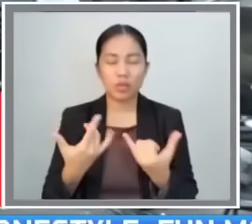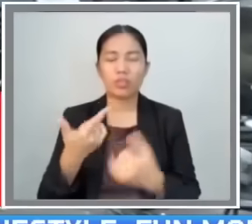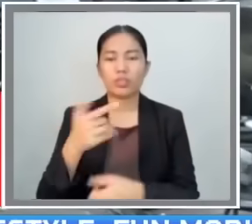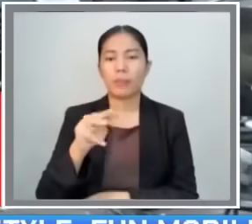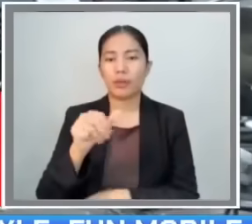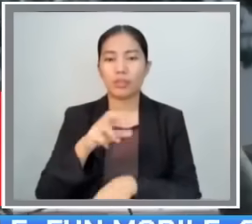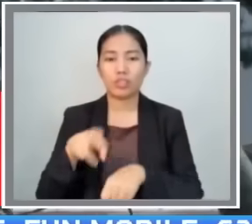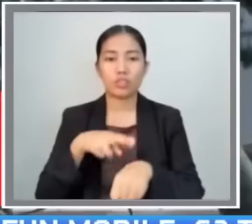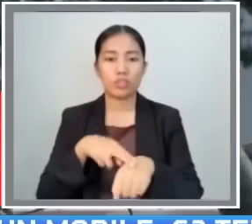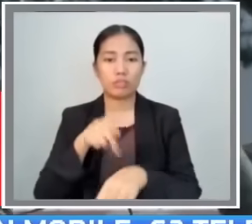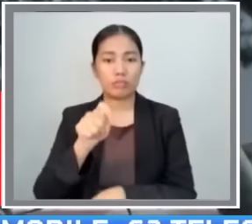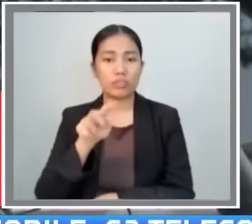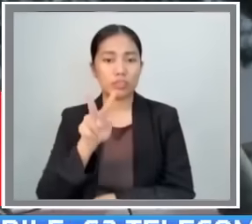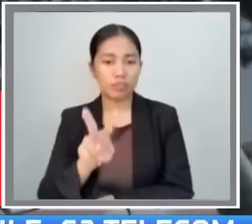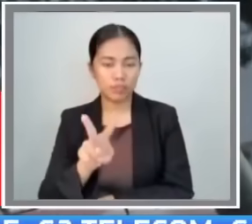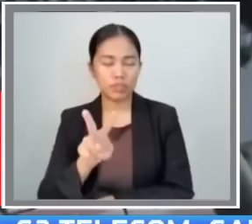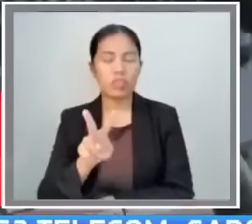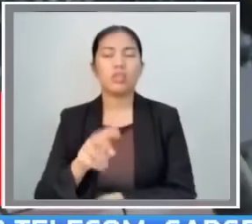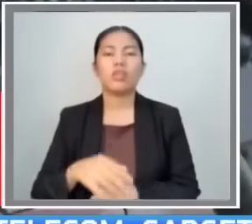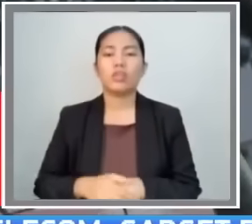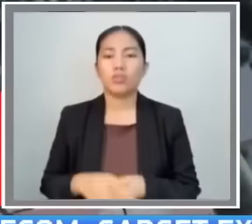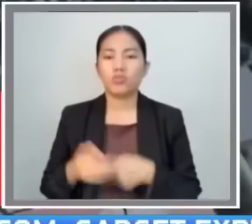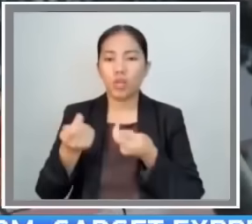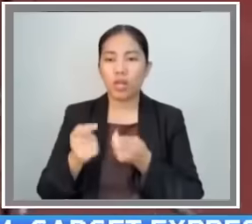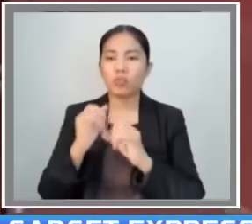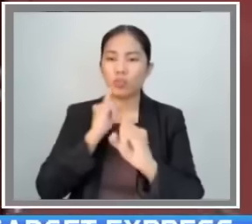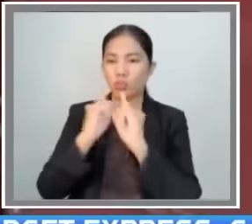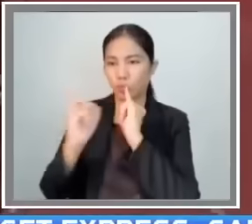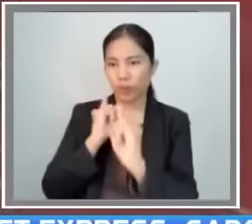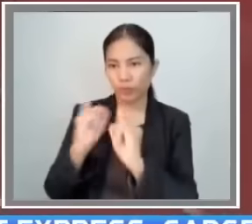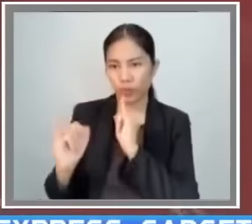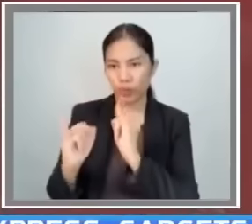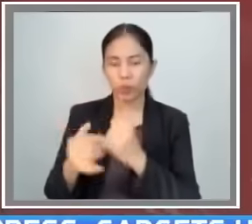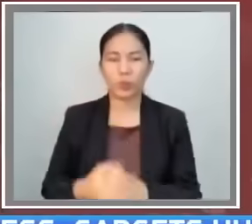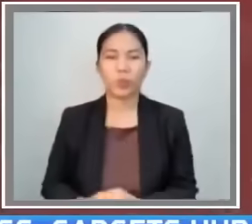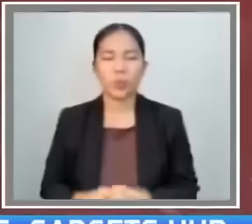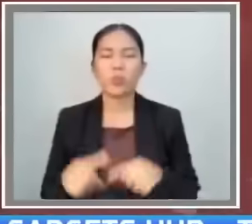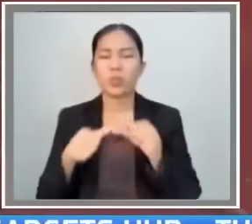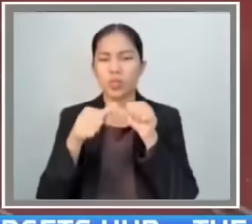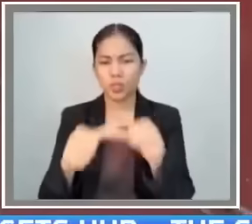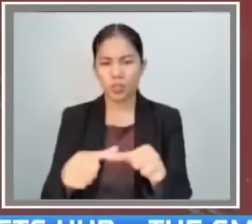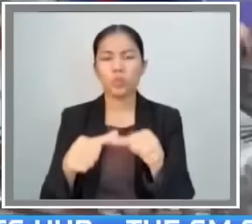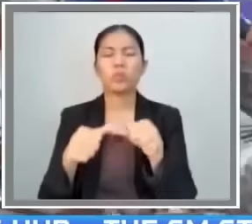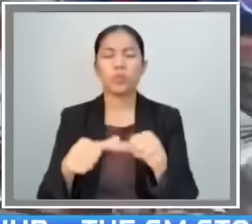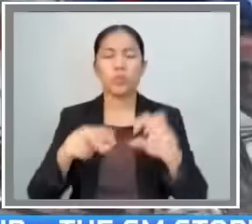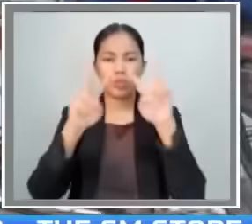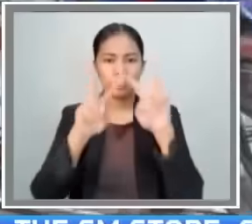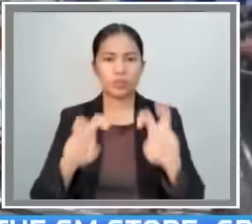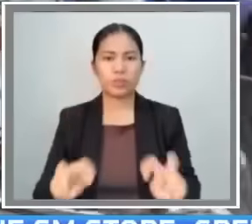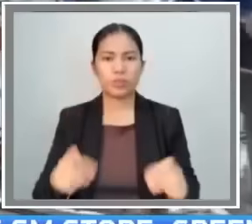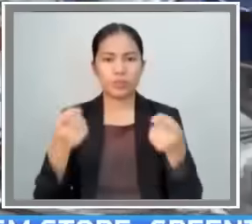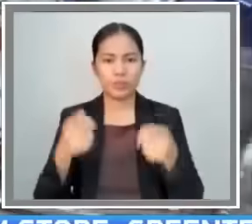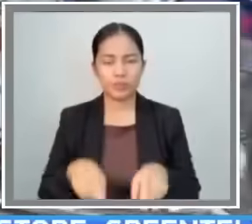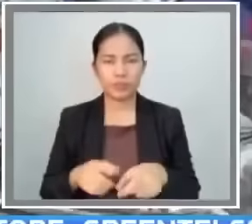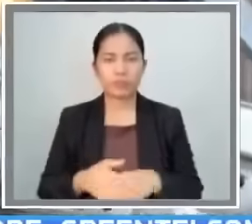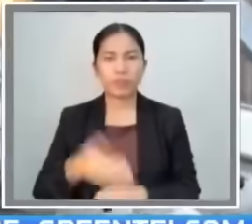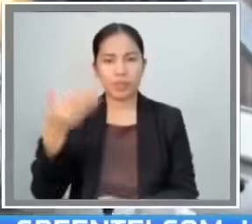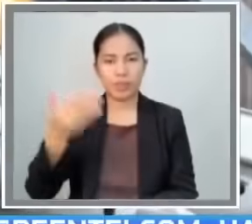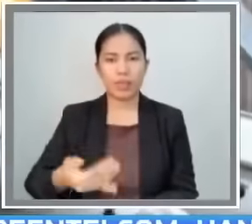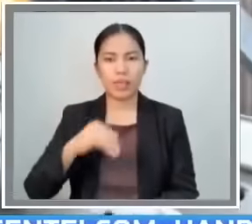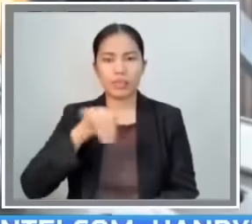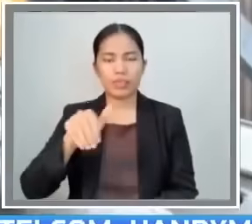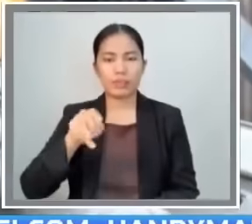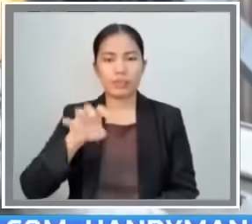Southern Tagalog na makuhanan siya ng pahayag. Patuloy ang imbestigasyon ng polisya. James Agustin, nagbabalita para sa